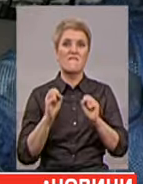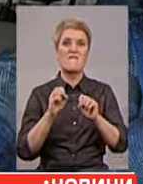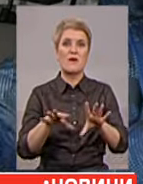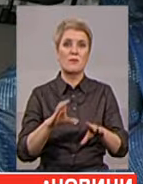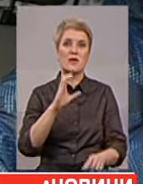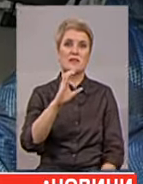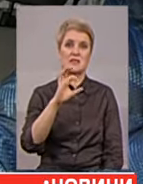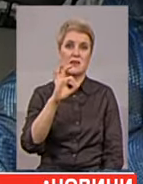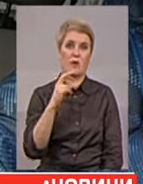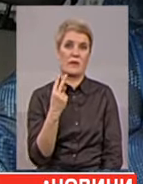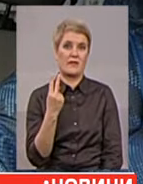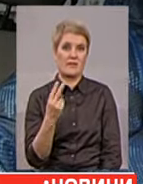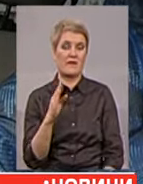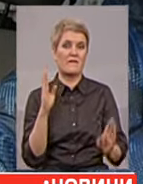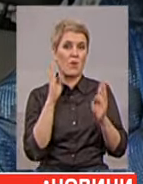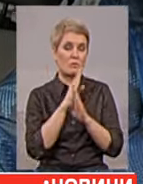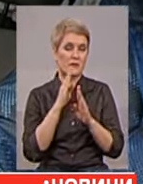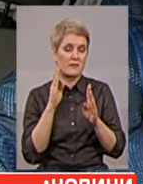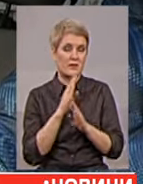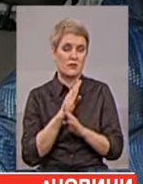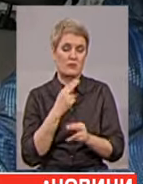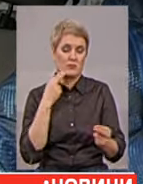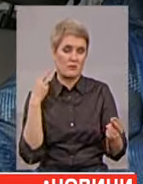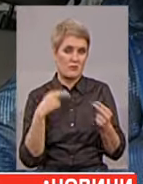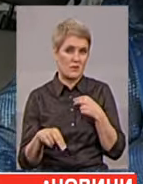выбросам CO2 в воздух гораздо лучше и приятнее.